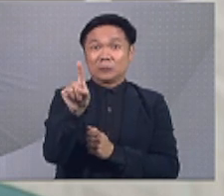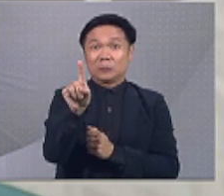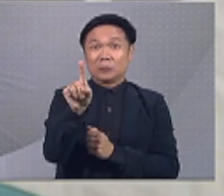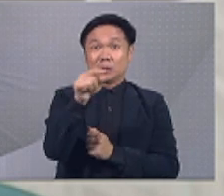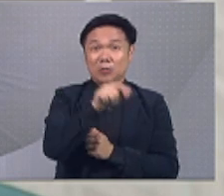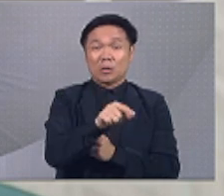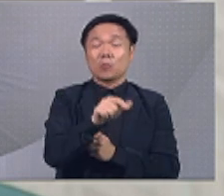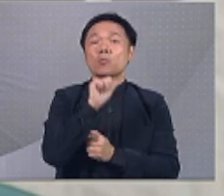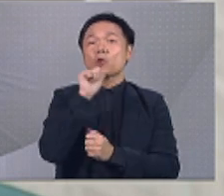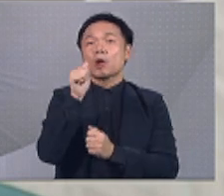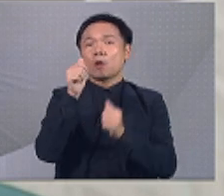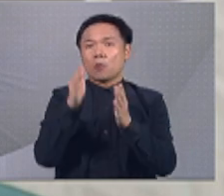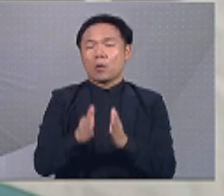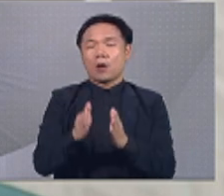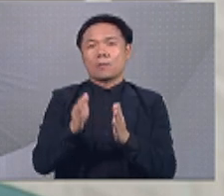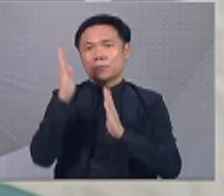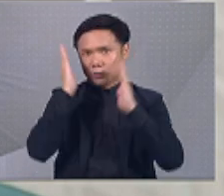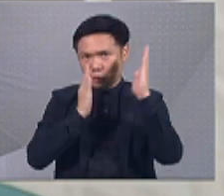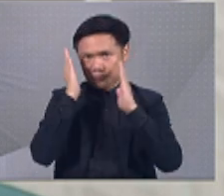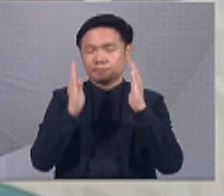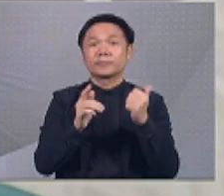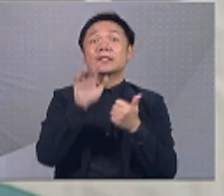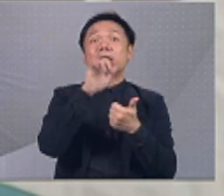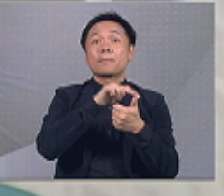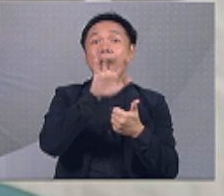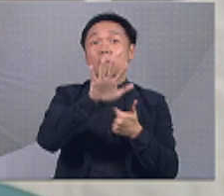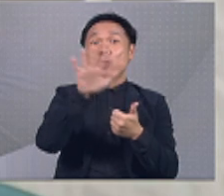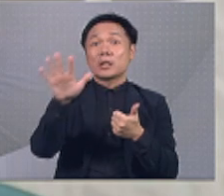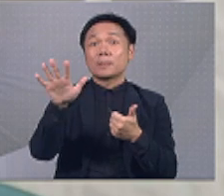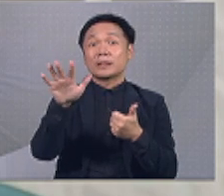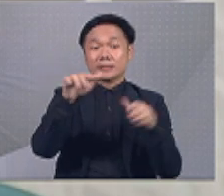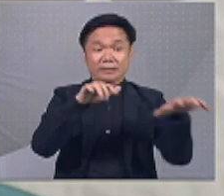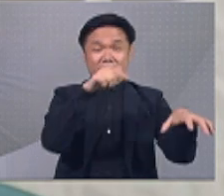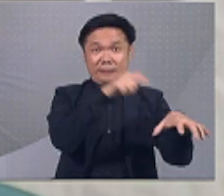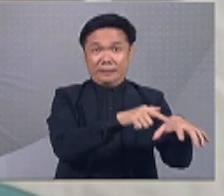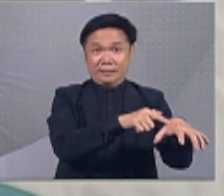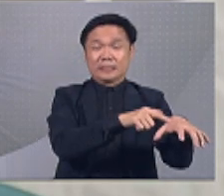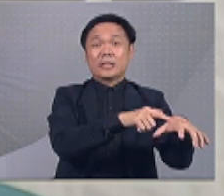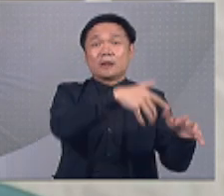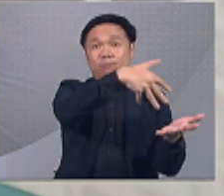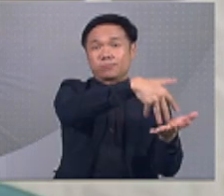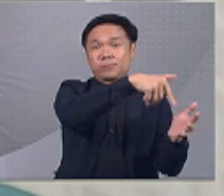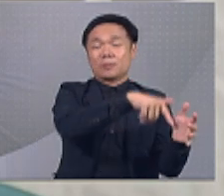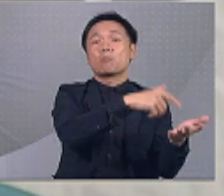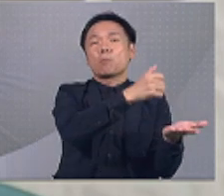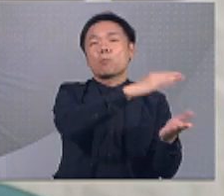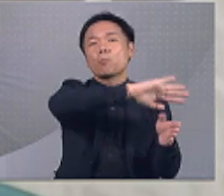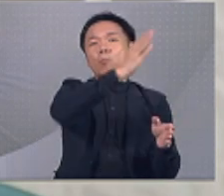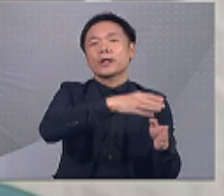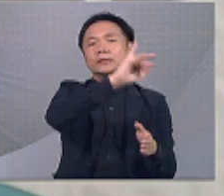bukan warga negara yaitu 55 kiss adalah dari depo tahanan immigration Bukit Jalil dan